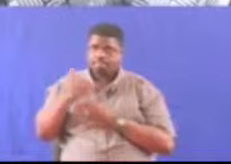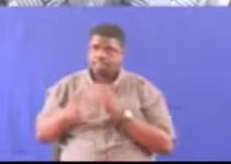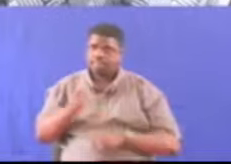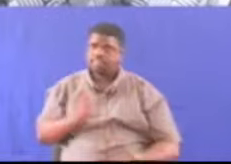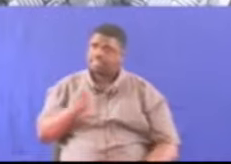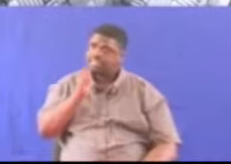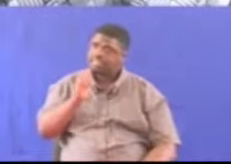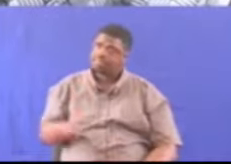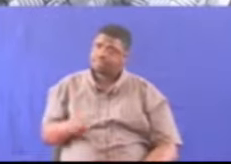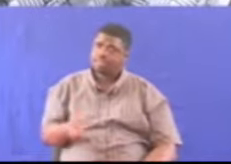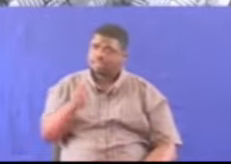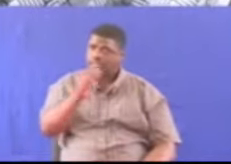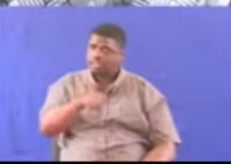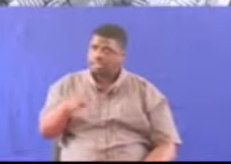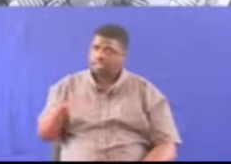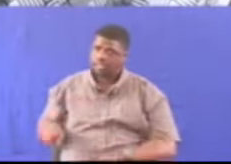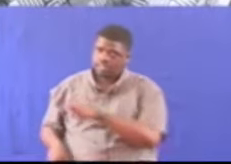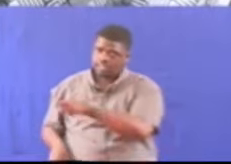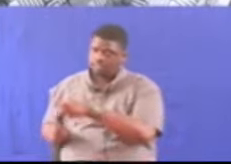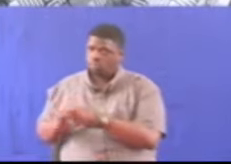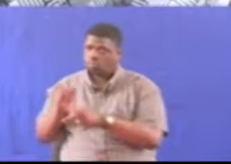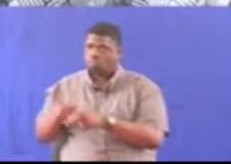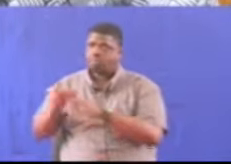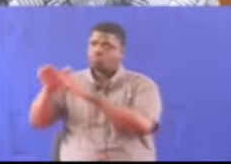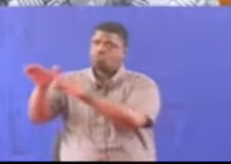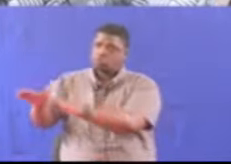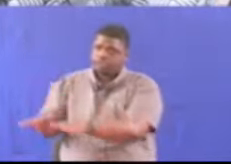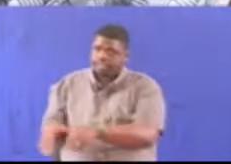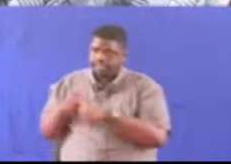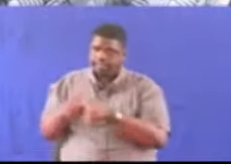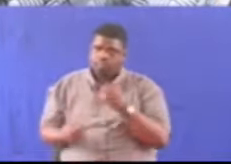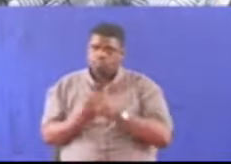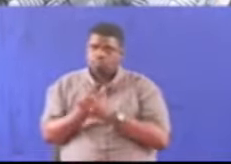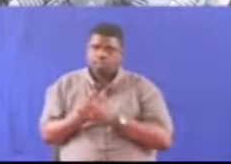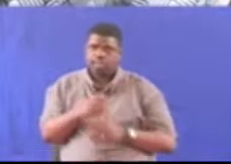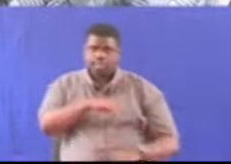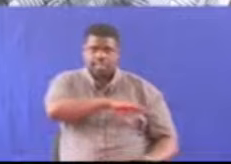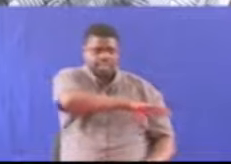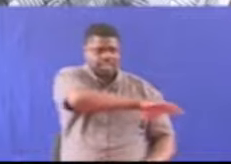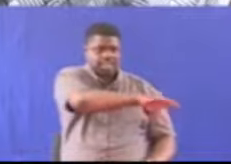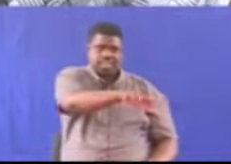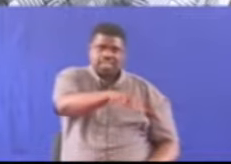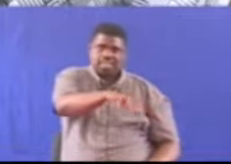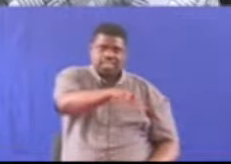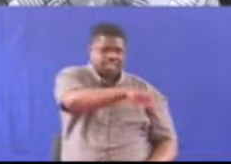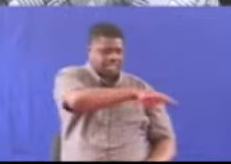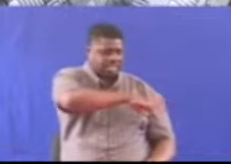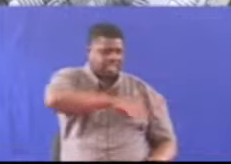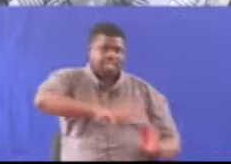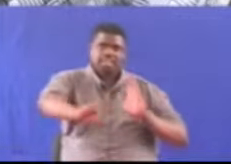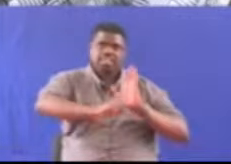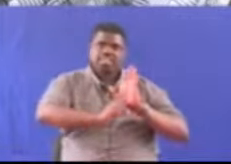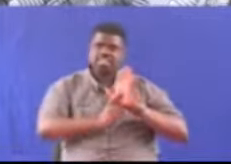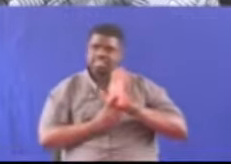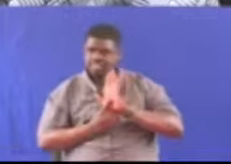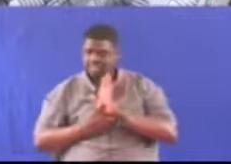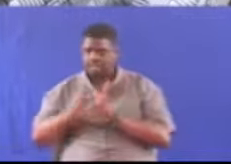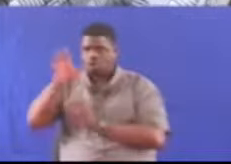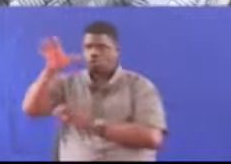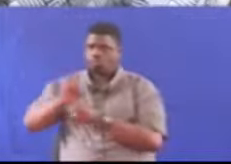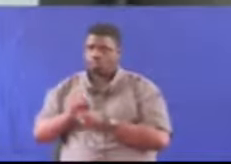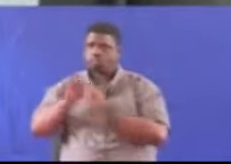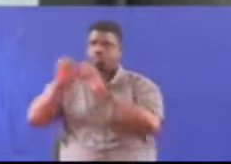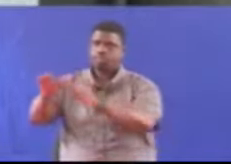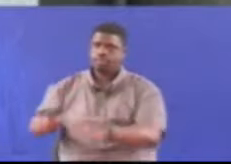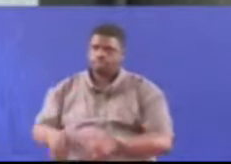maspika na wabunge kutoka kanda zote sita za Umoja wa